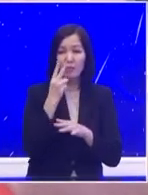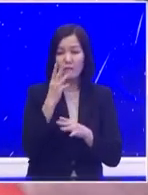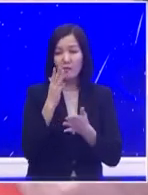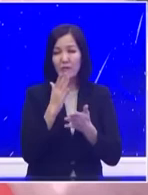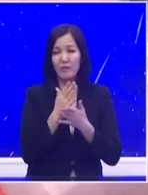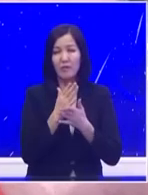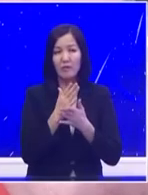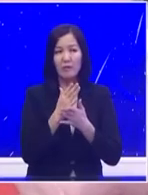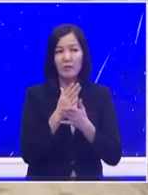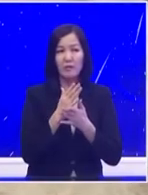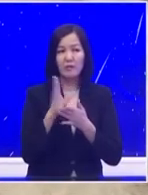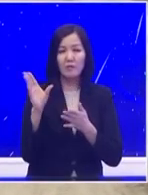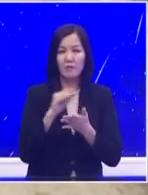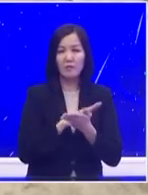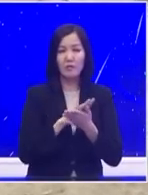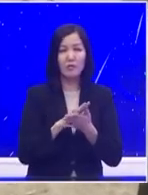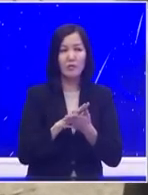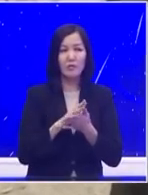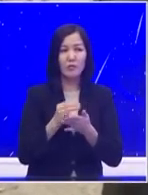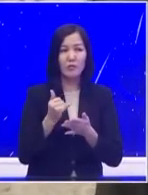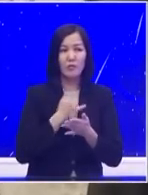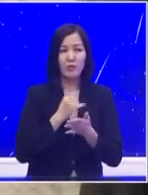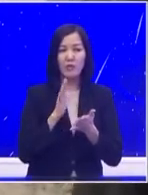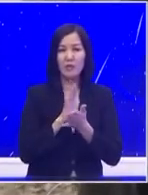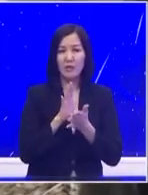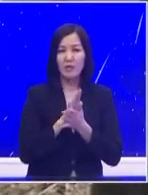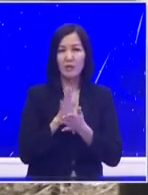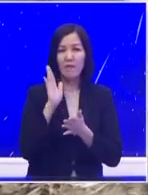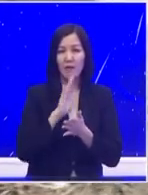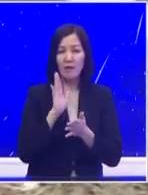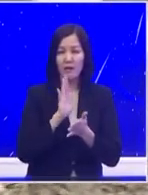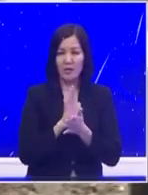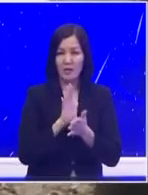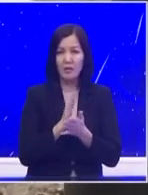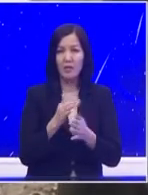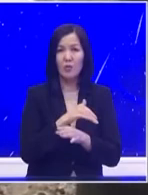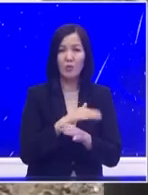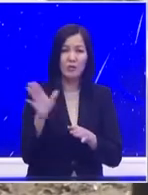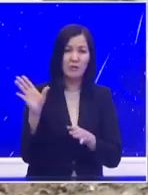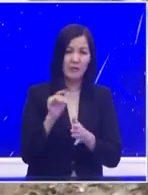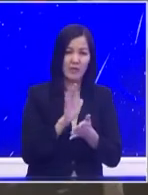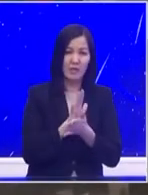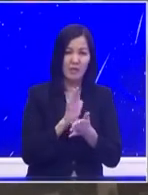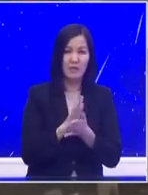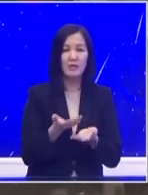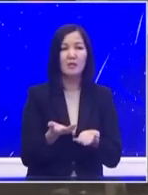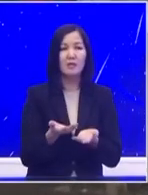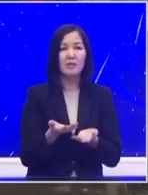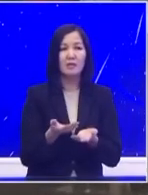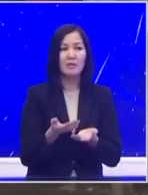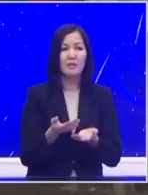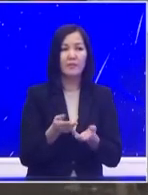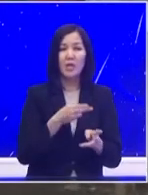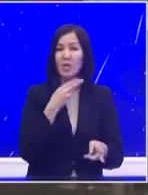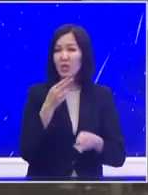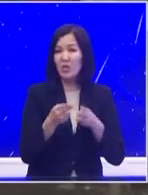вверх хожу, ничего, чисто. У нас грязно, да, в Жансугурове? Вода грязная, улицы все грязные. Дождь, даже если жалуешься,